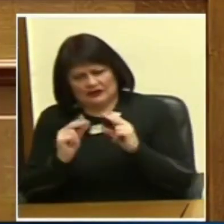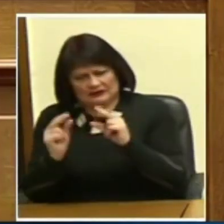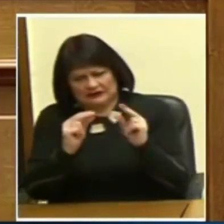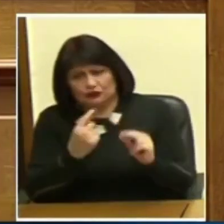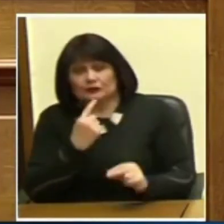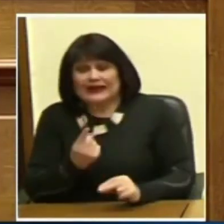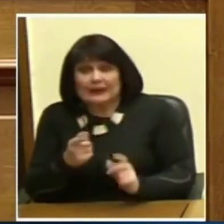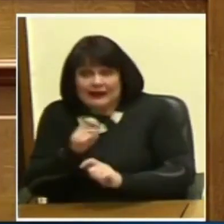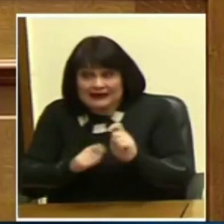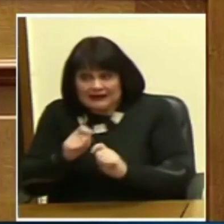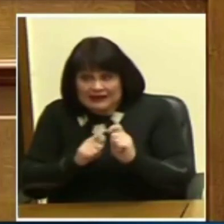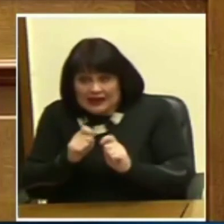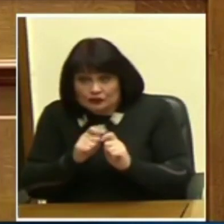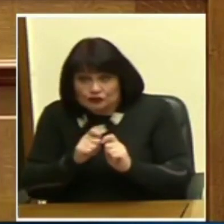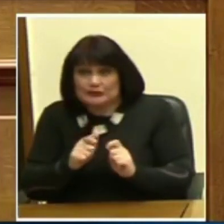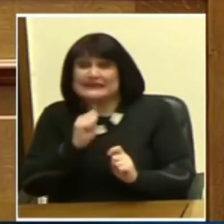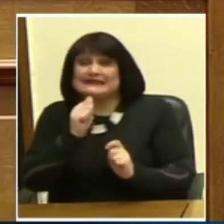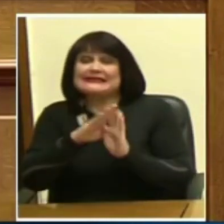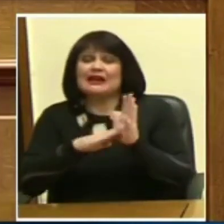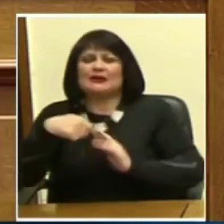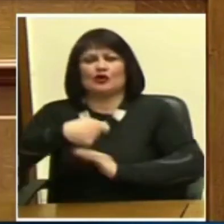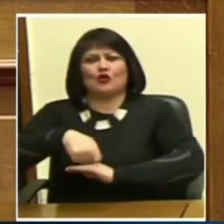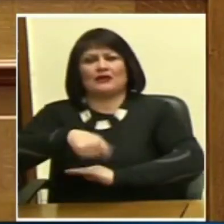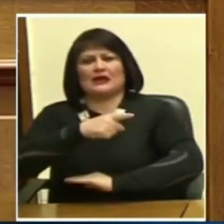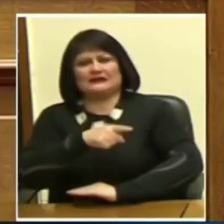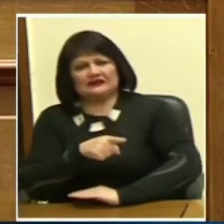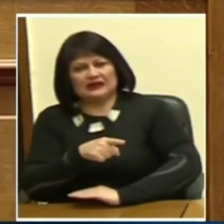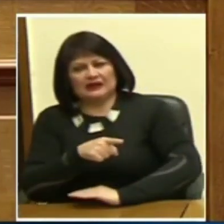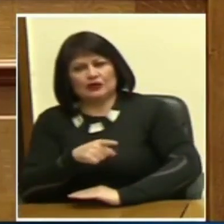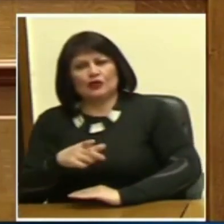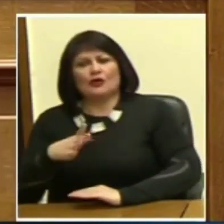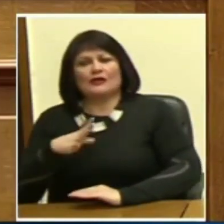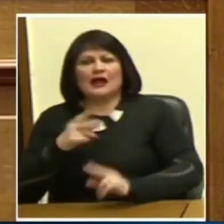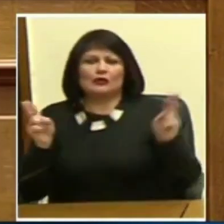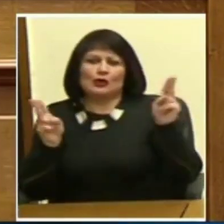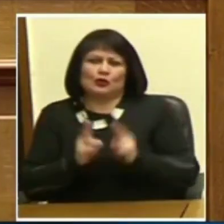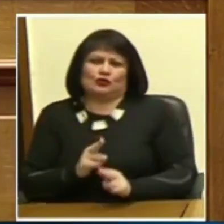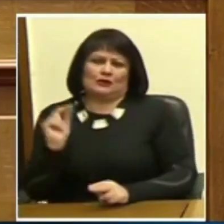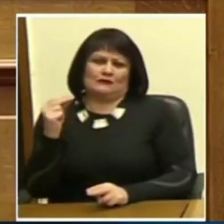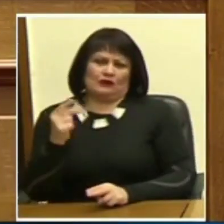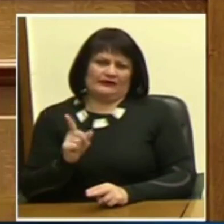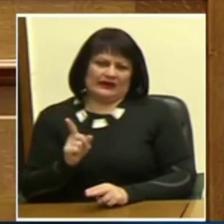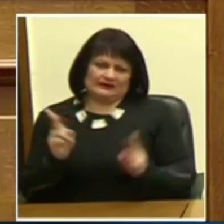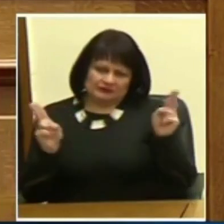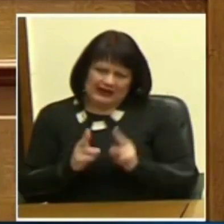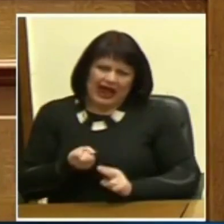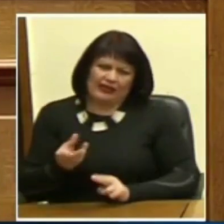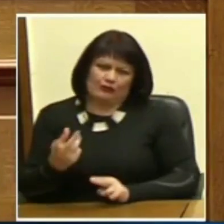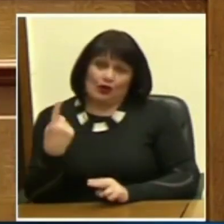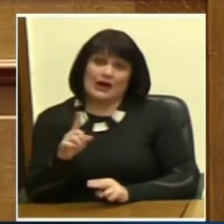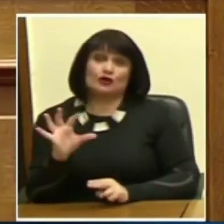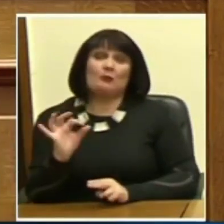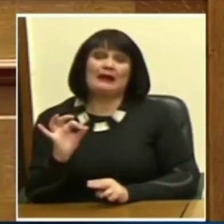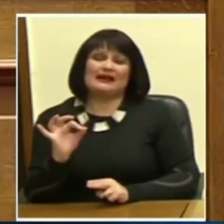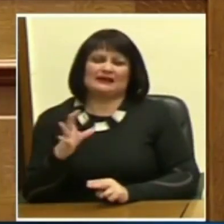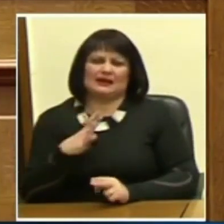την ίδρυση του συνταγματικού δικαστηρίου. Θέλουμε μείωση των βουλευτών στους 150 με